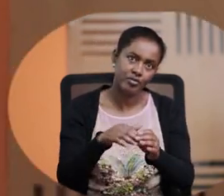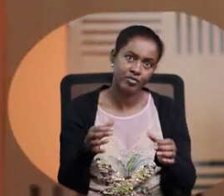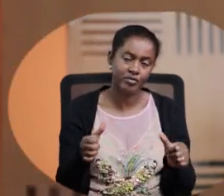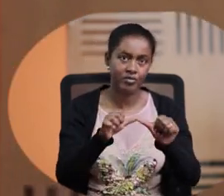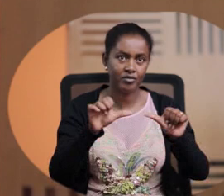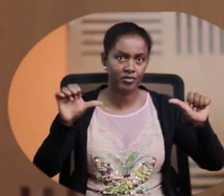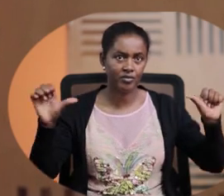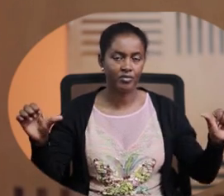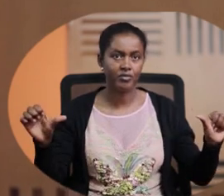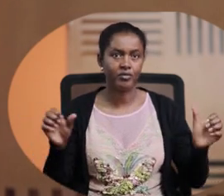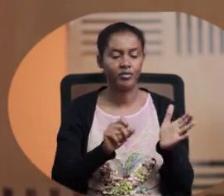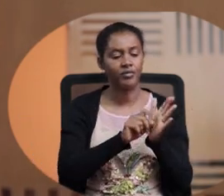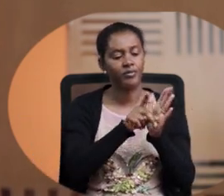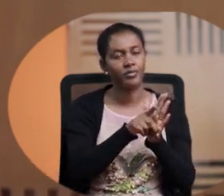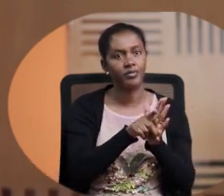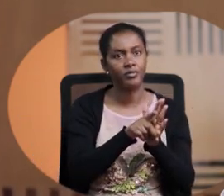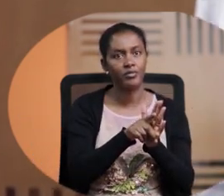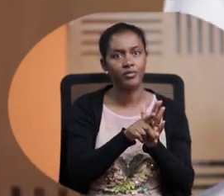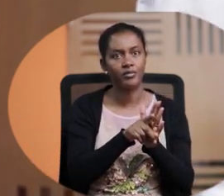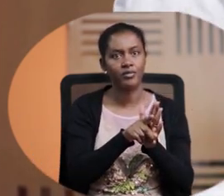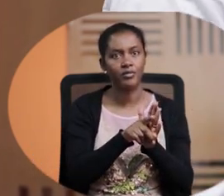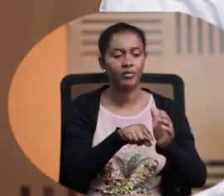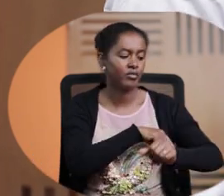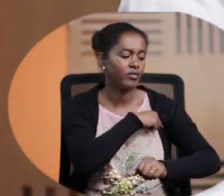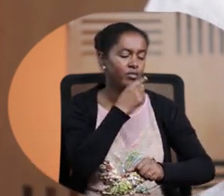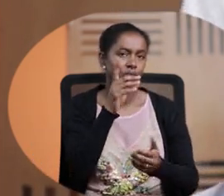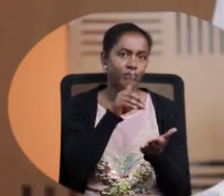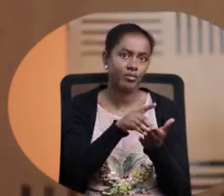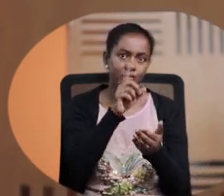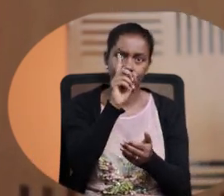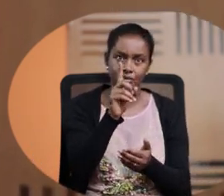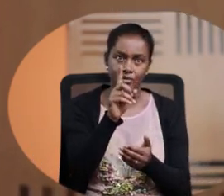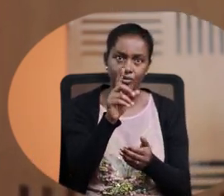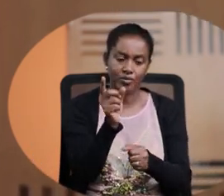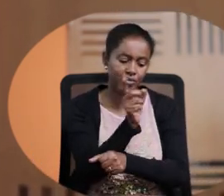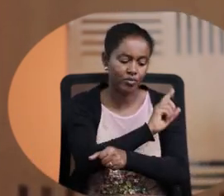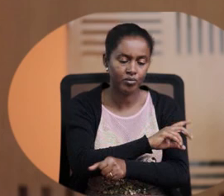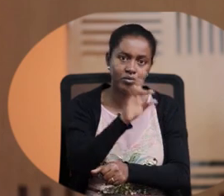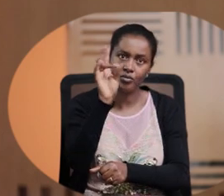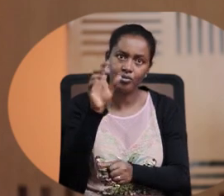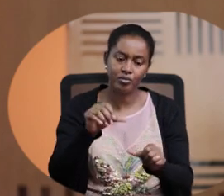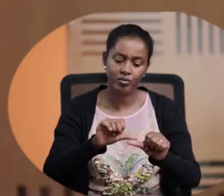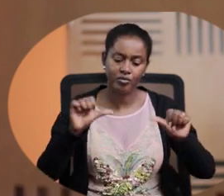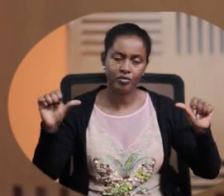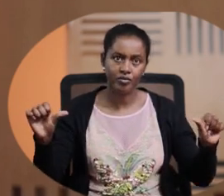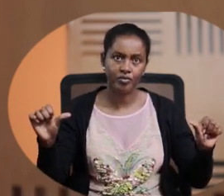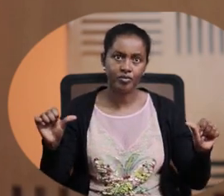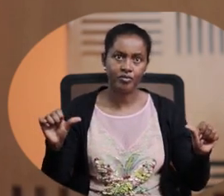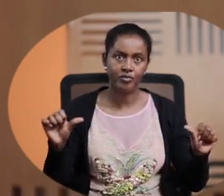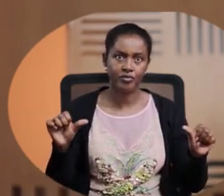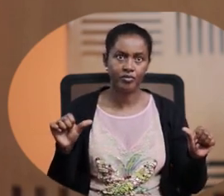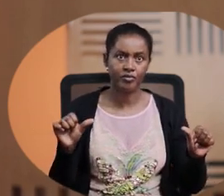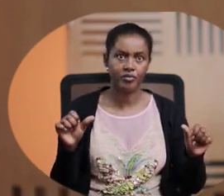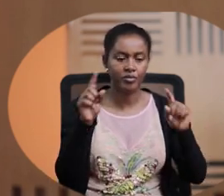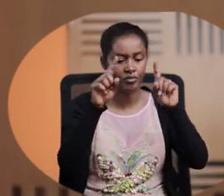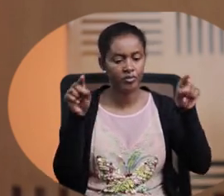guyya torbaf safarame fakkenya grafi sarara temperature magala tokko guyya torbaf safarame akata armangaditi